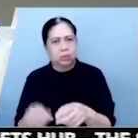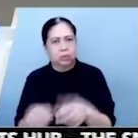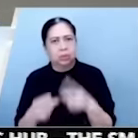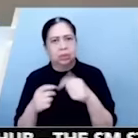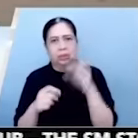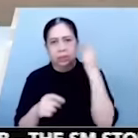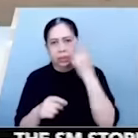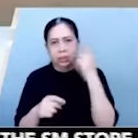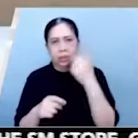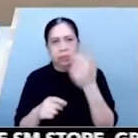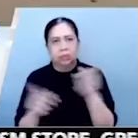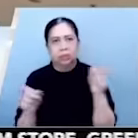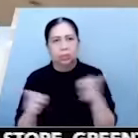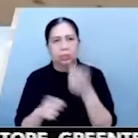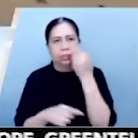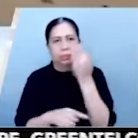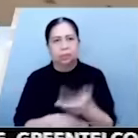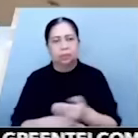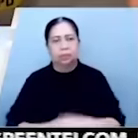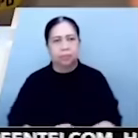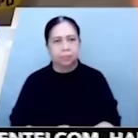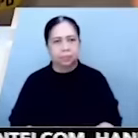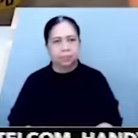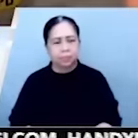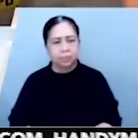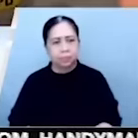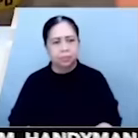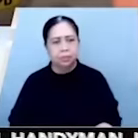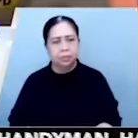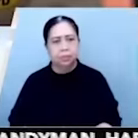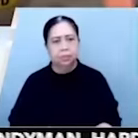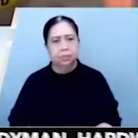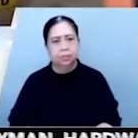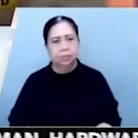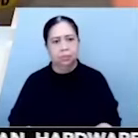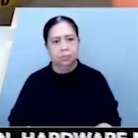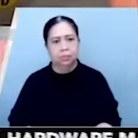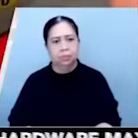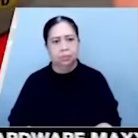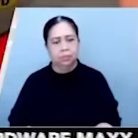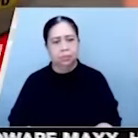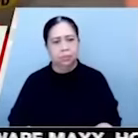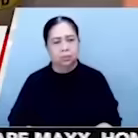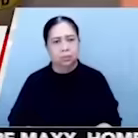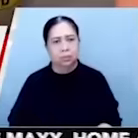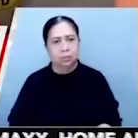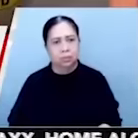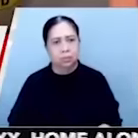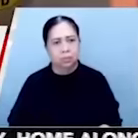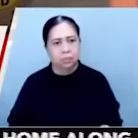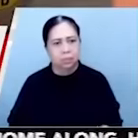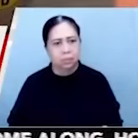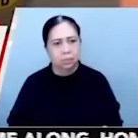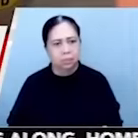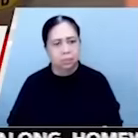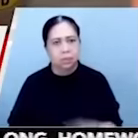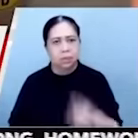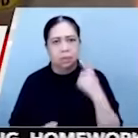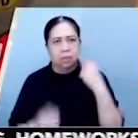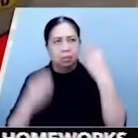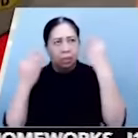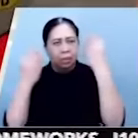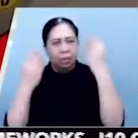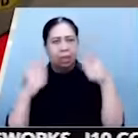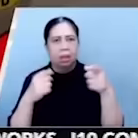kanyang agarang pagkamatay. May kasama po siya dyan eh. Sinusundan dyan niya po. Kaso inabot siya ng stoplight dyan na una to eh.